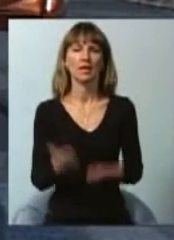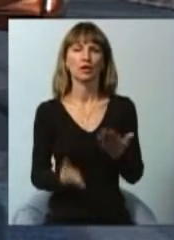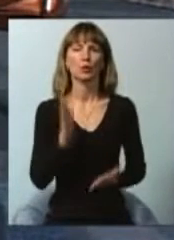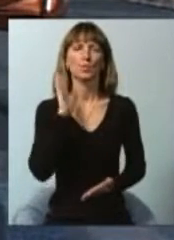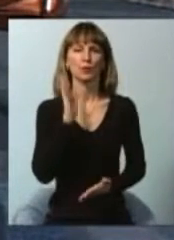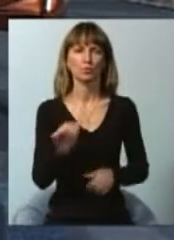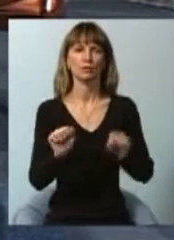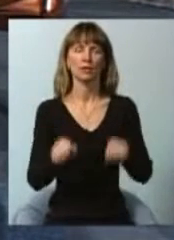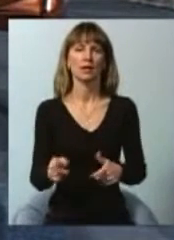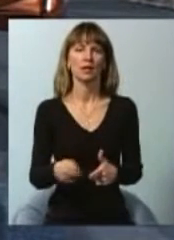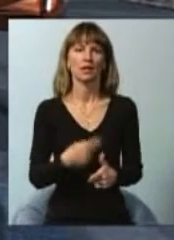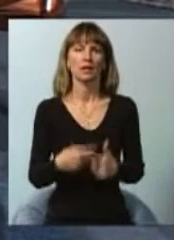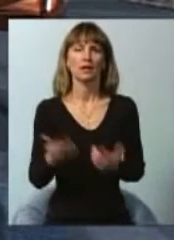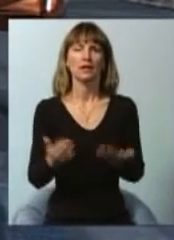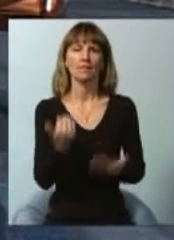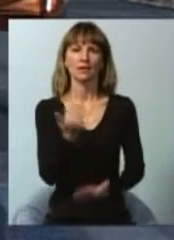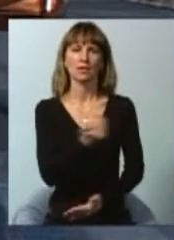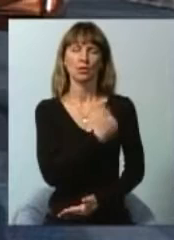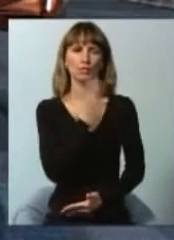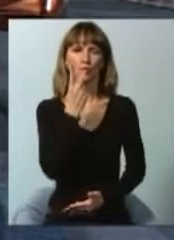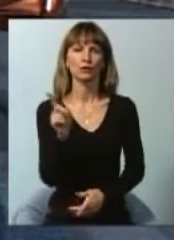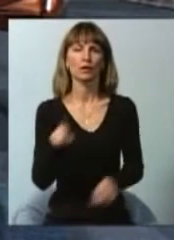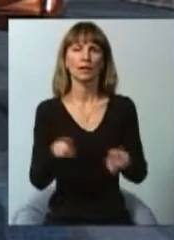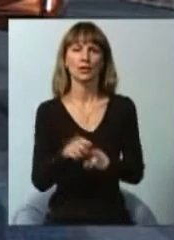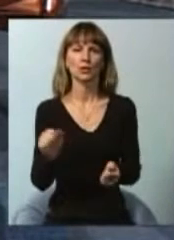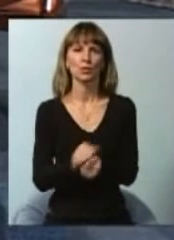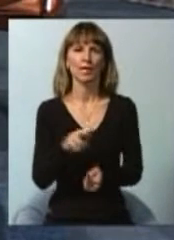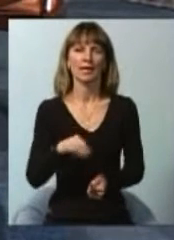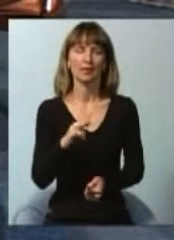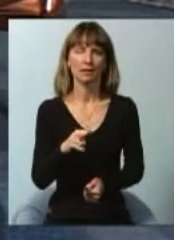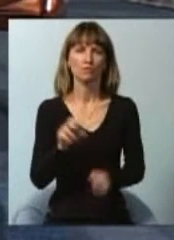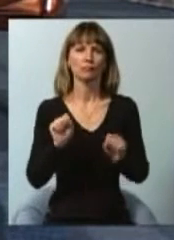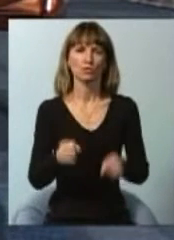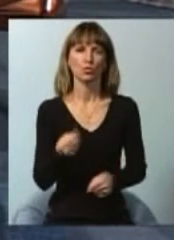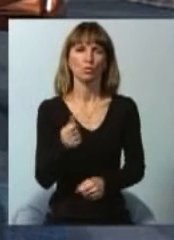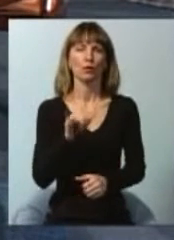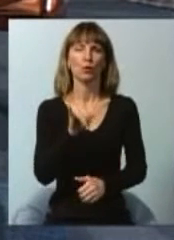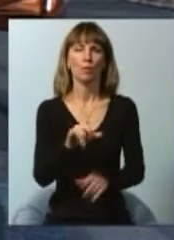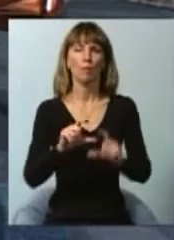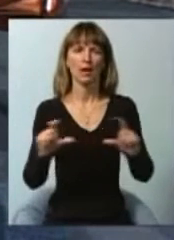буде нагода, або навіть якщо ви захочете подивитись, що таке сухий лід, то можете придбати його у